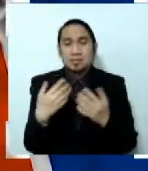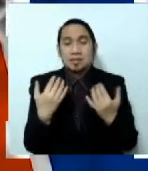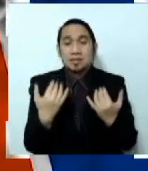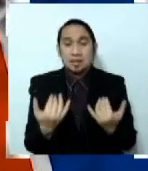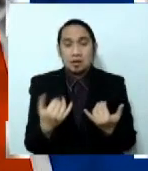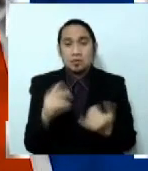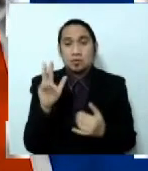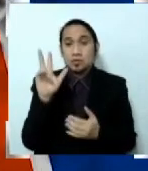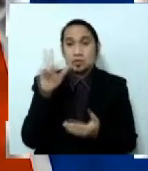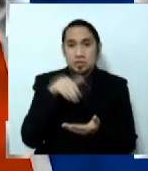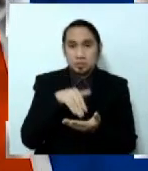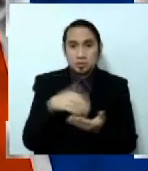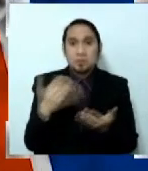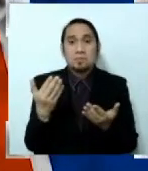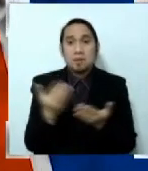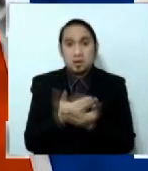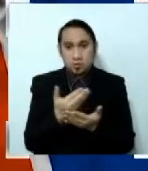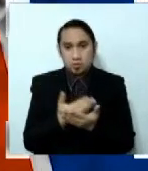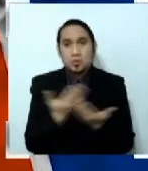new COVID cases sa Pilipinas.